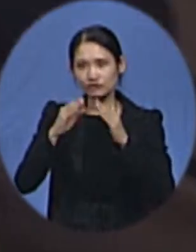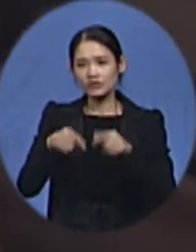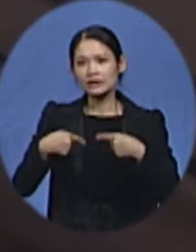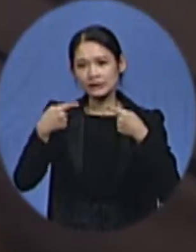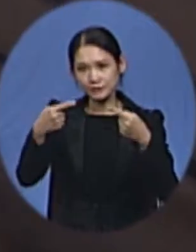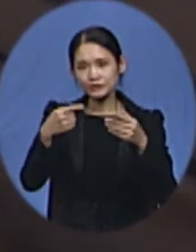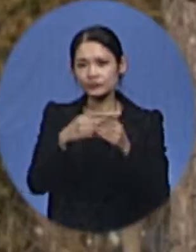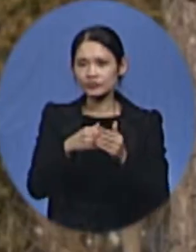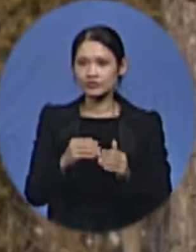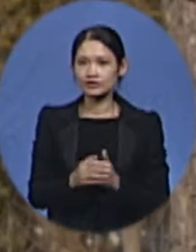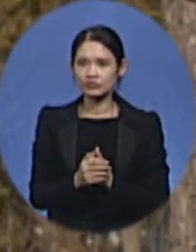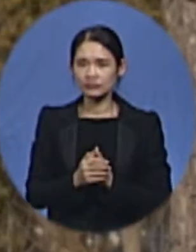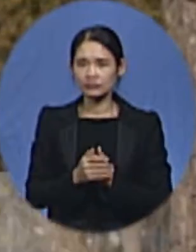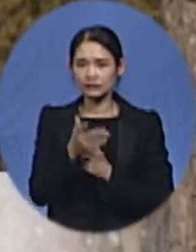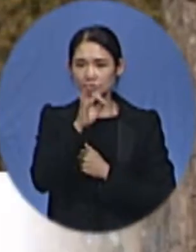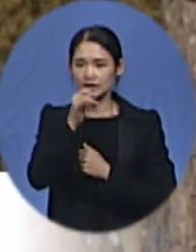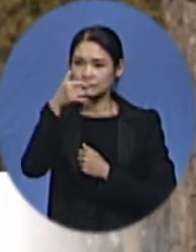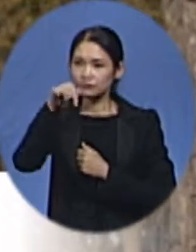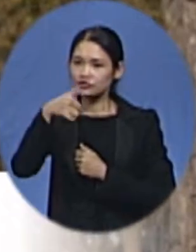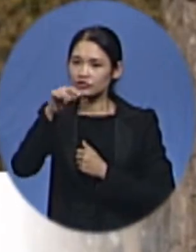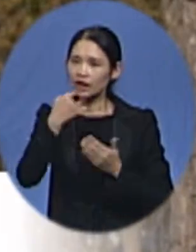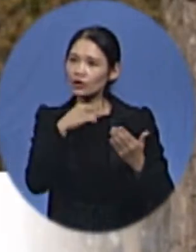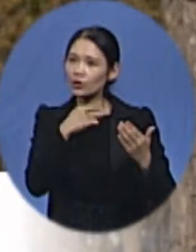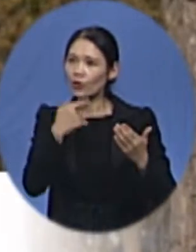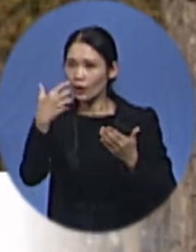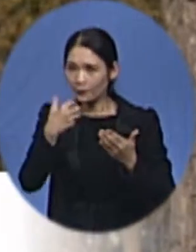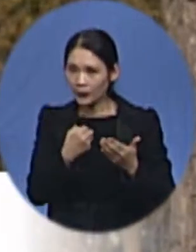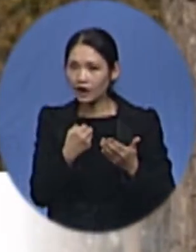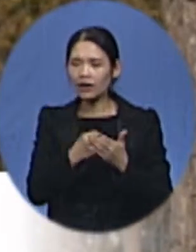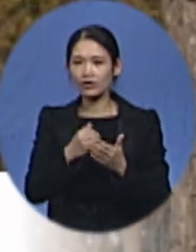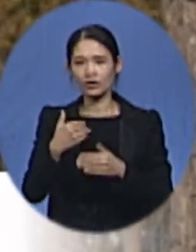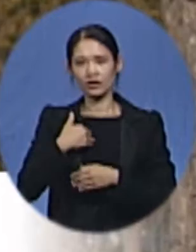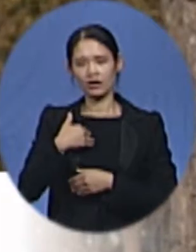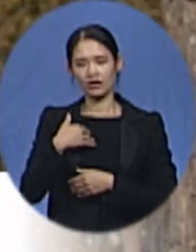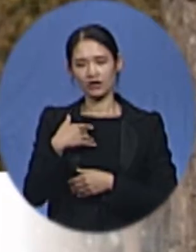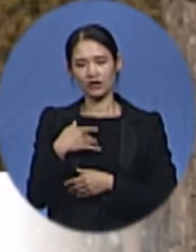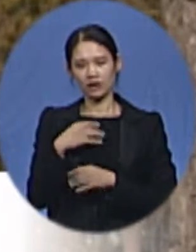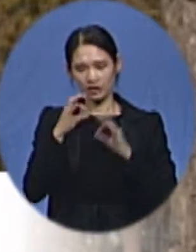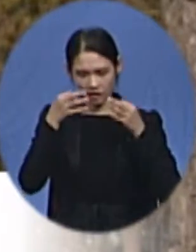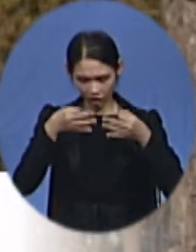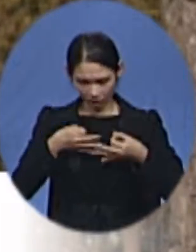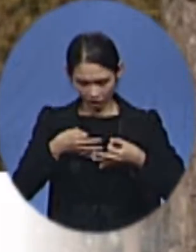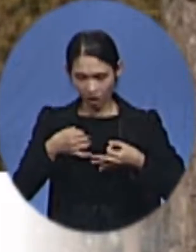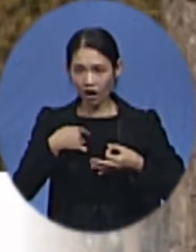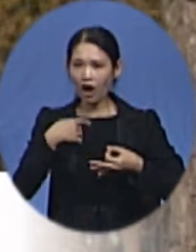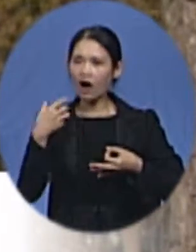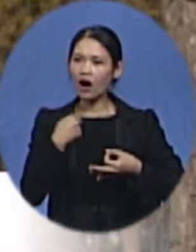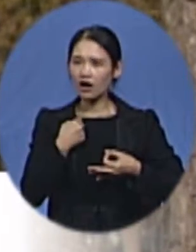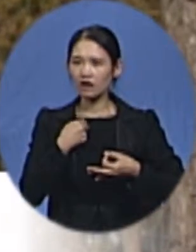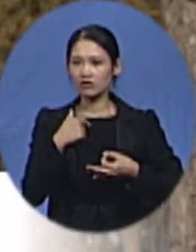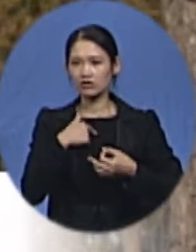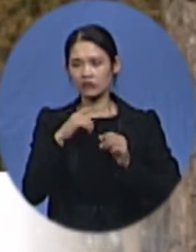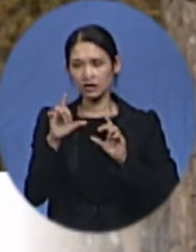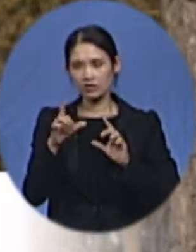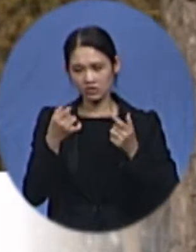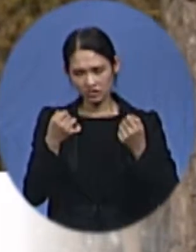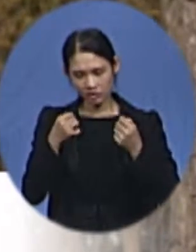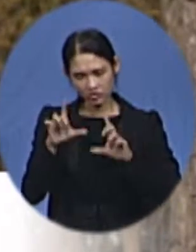입주했습니다. 인문학 교육 받으면서 내가 이렇구나. 왜 내가 이렇게 살아왔나.